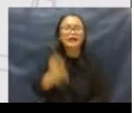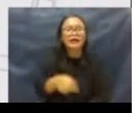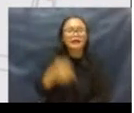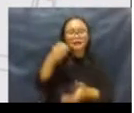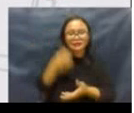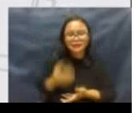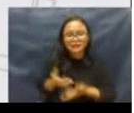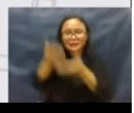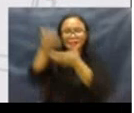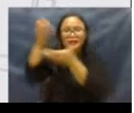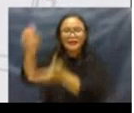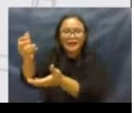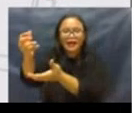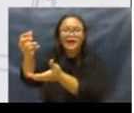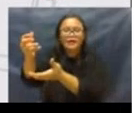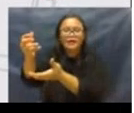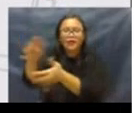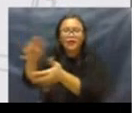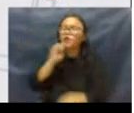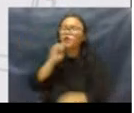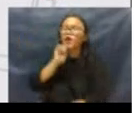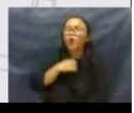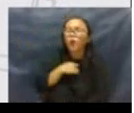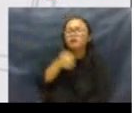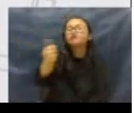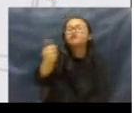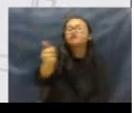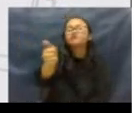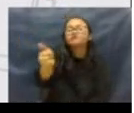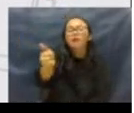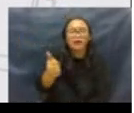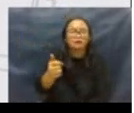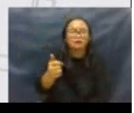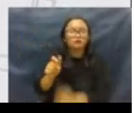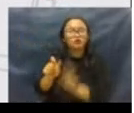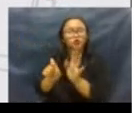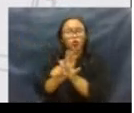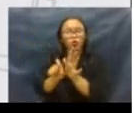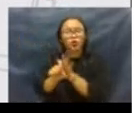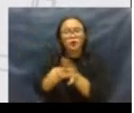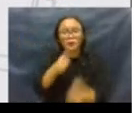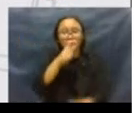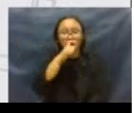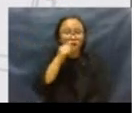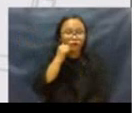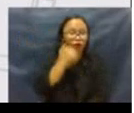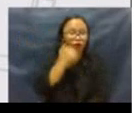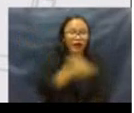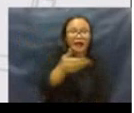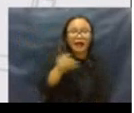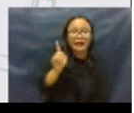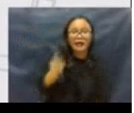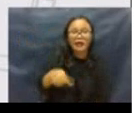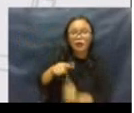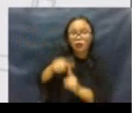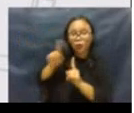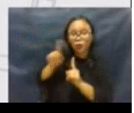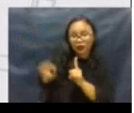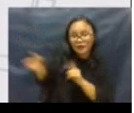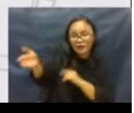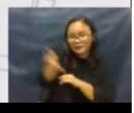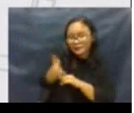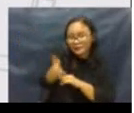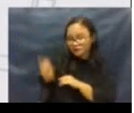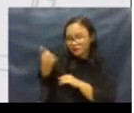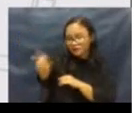ganjaran, perlu berikan pengakuan. Jadi setiap kali nanti Bapak dan Ibu menugaskan kepada mereka untuk mengerjakan tugas